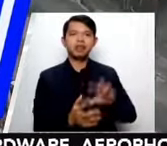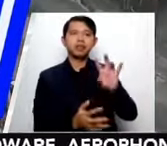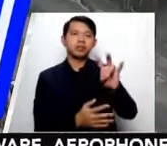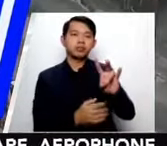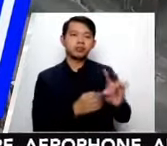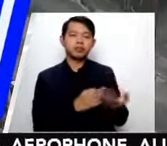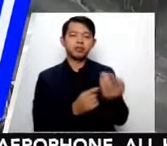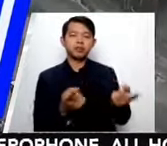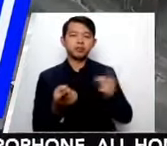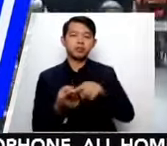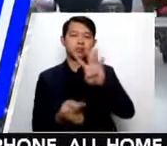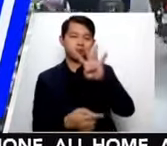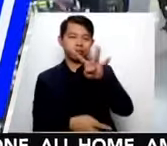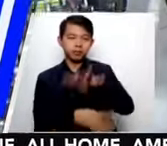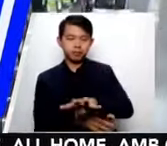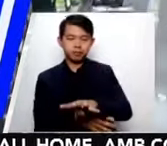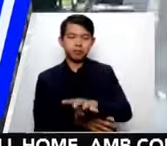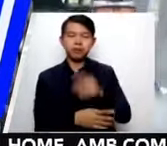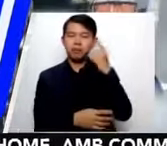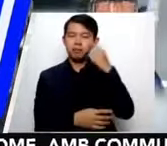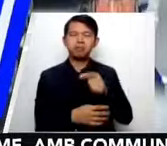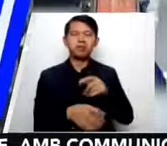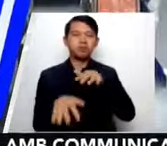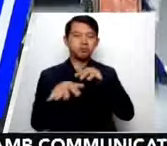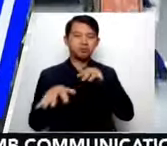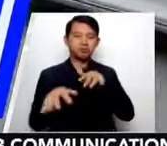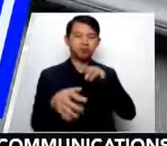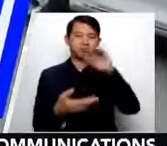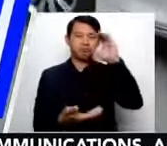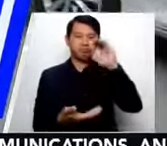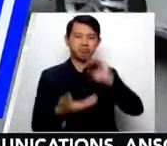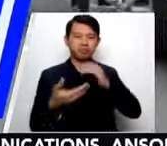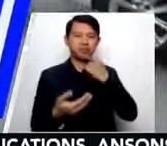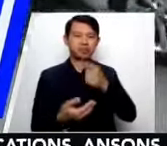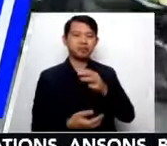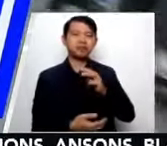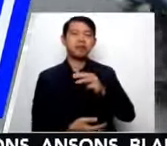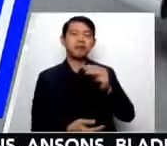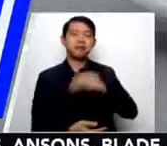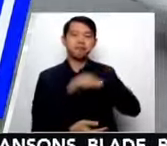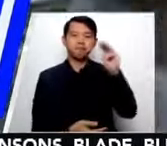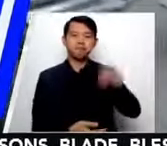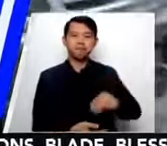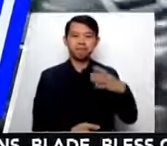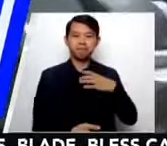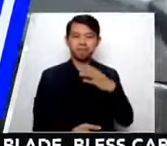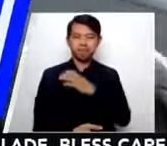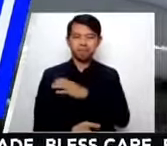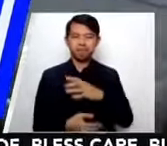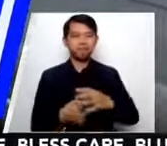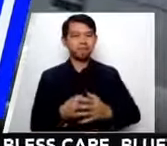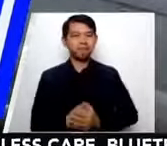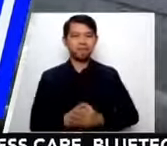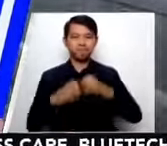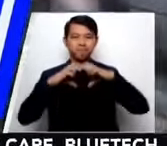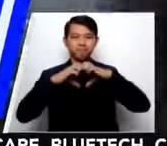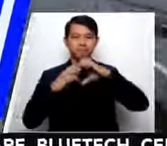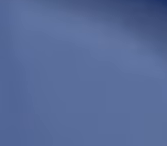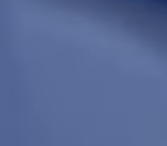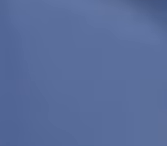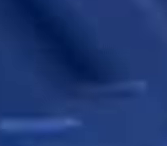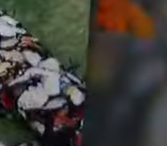para makabawas sa traffic ayon sa Metro Manila council Ian Cruz nagbabalita para sa GMA integrated